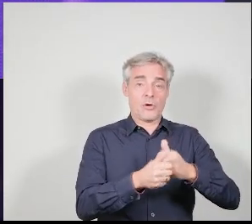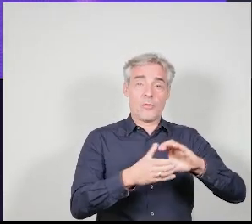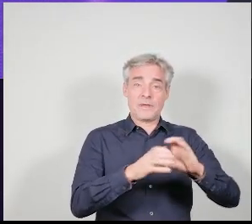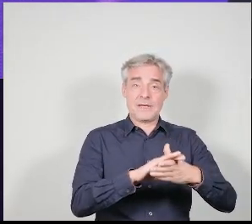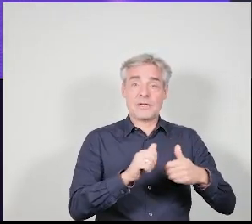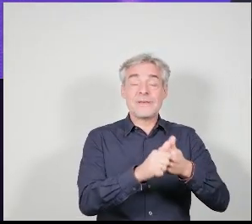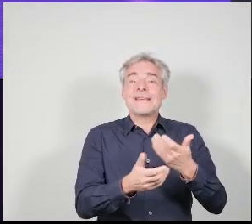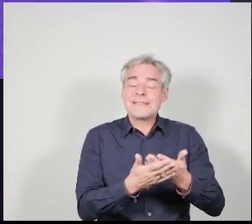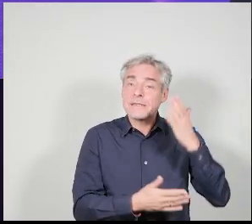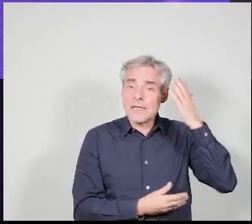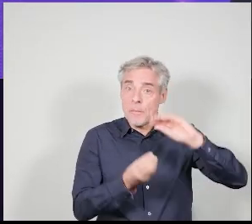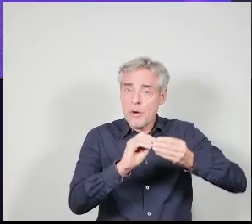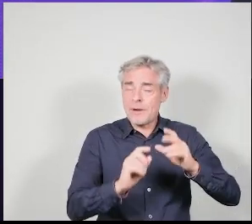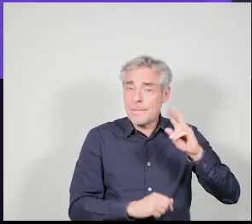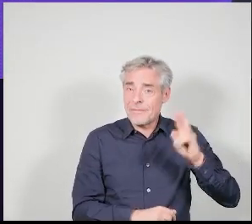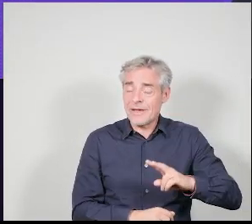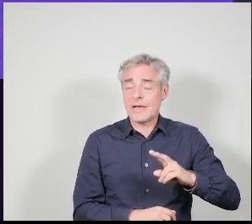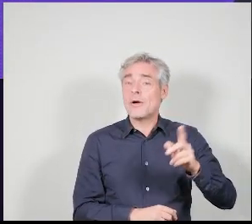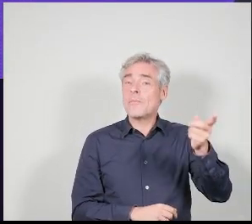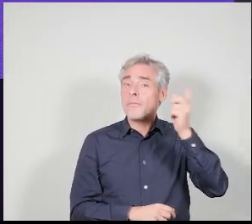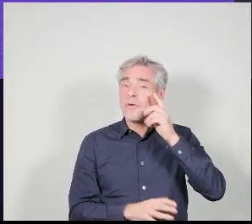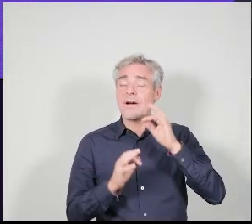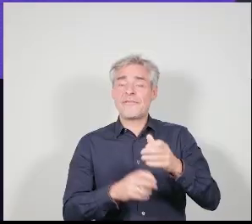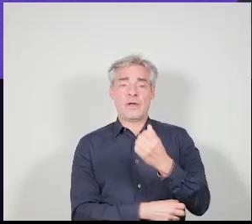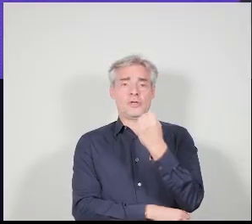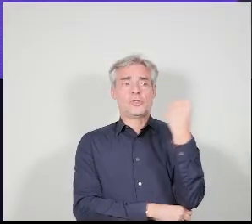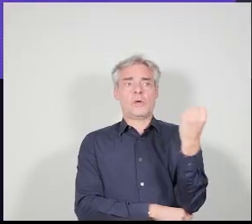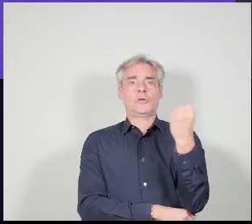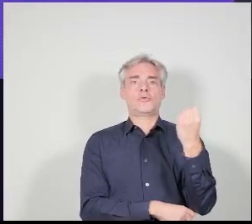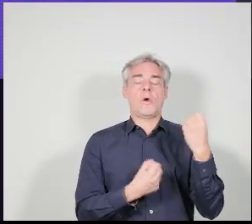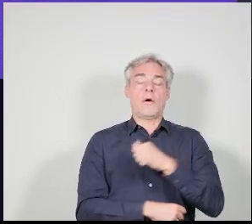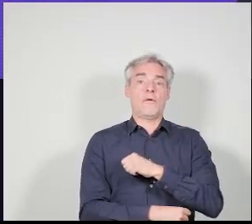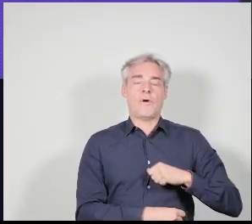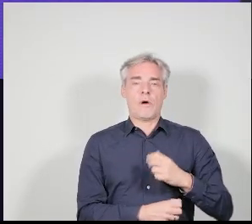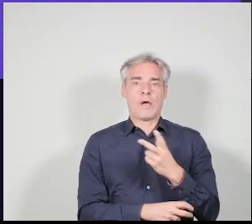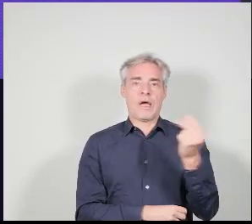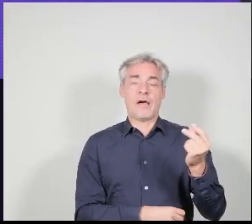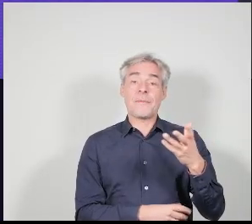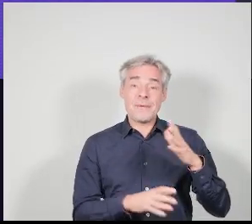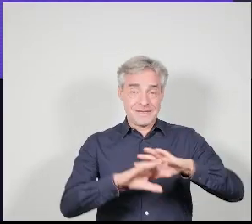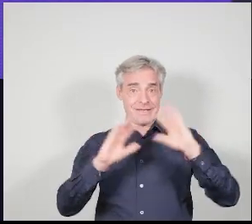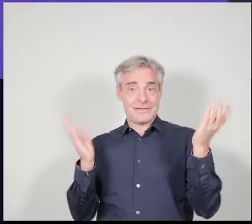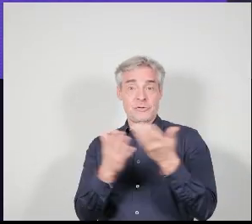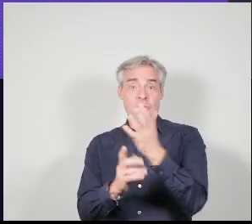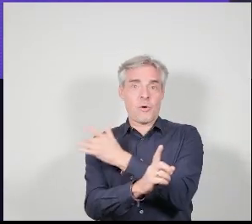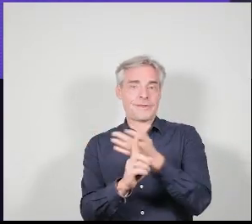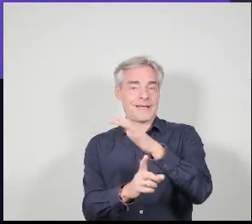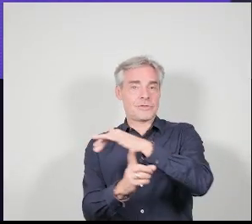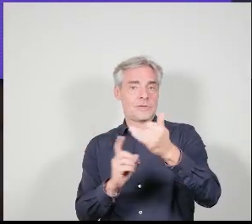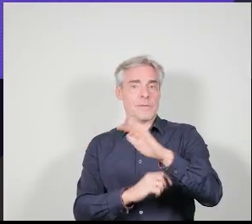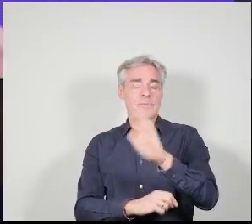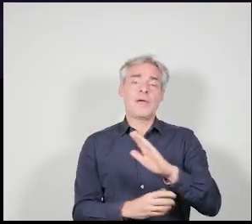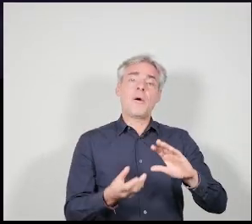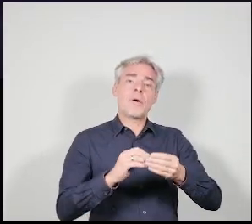c'est une préoccupation parce que vous l'avez dit, la question de la solitude est tout à fait centrale. Mais il faut la remettre dans un contexte. C'est pas uniquement un problème